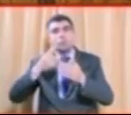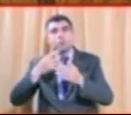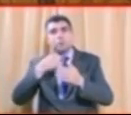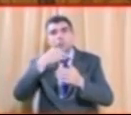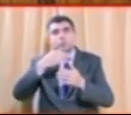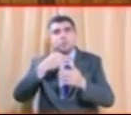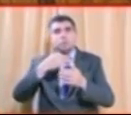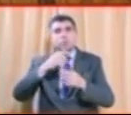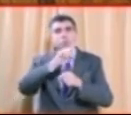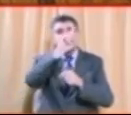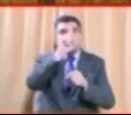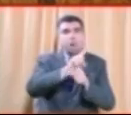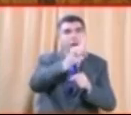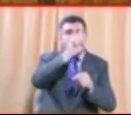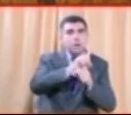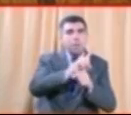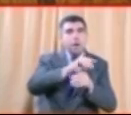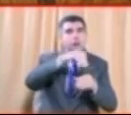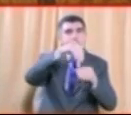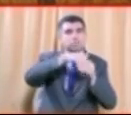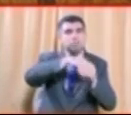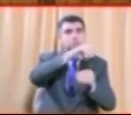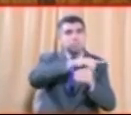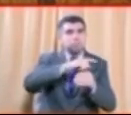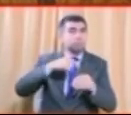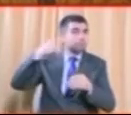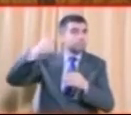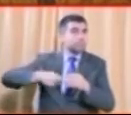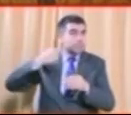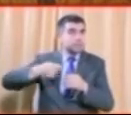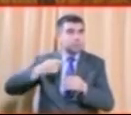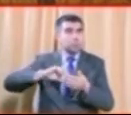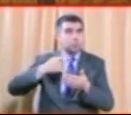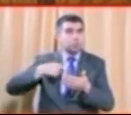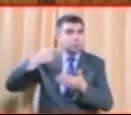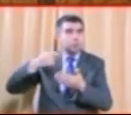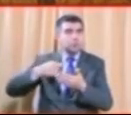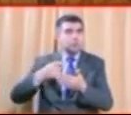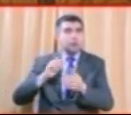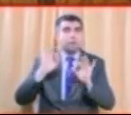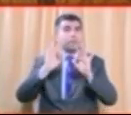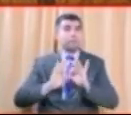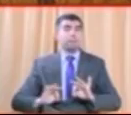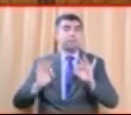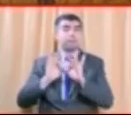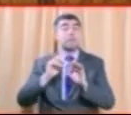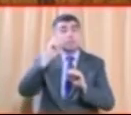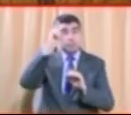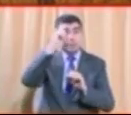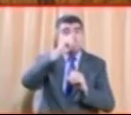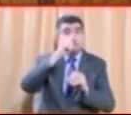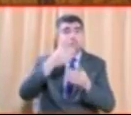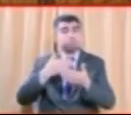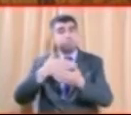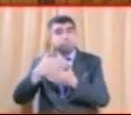أولا عجز الجماعات القروية على أداء ما بذمتها وحصتها في إطار المشاركة مقاربة